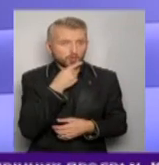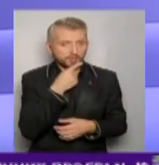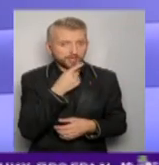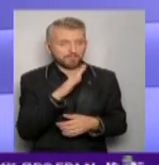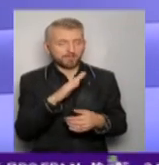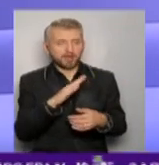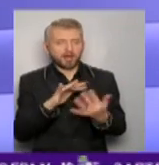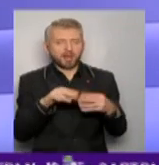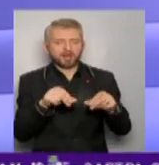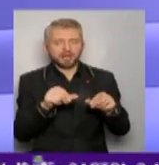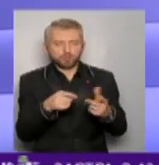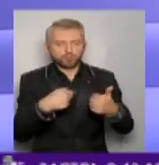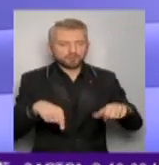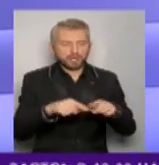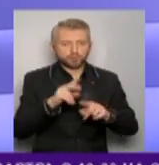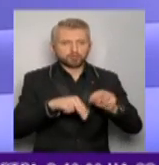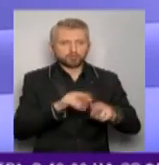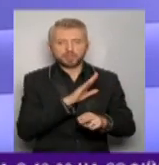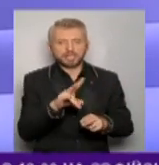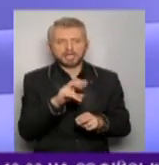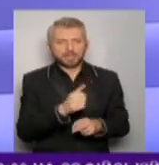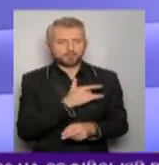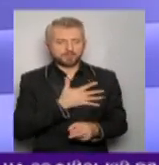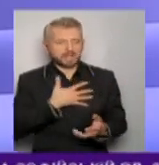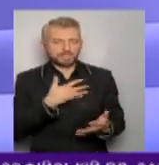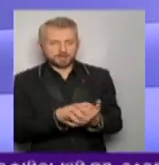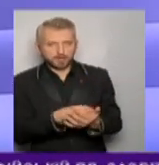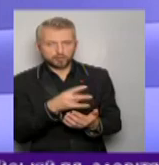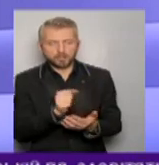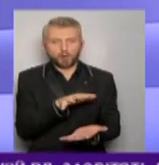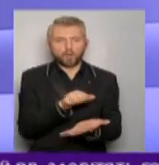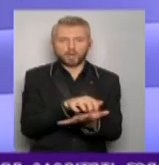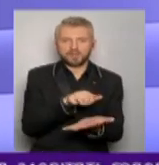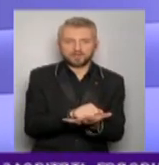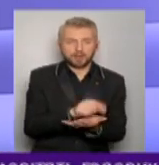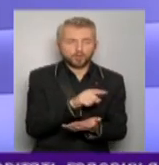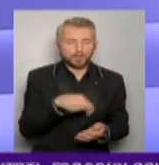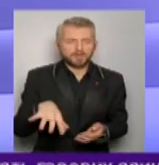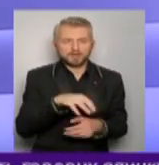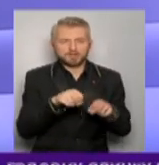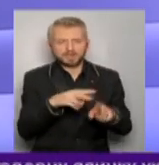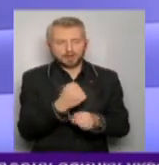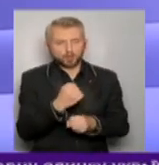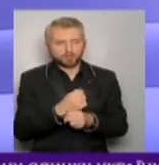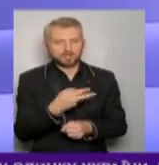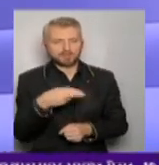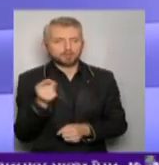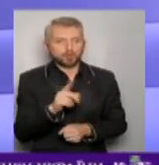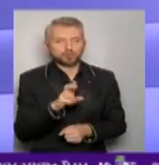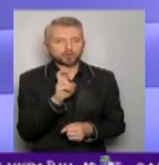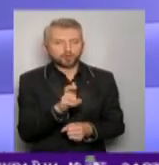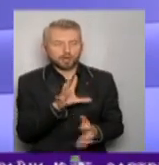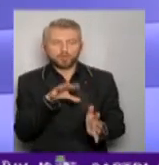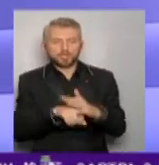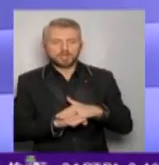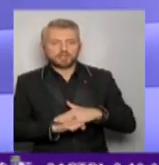аграрному секторі будується не на приватній власності, а на оренді. Вони все спеціально робили для того, щоб покласти в